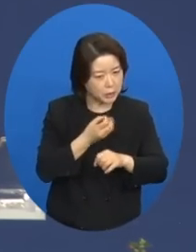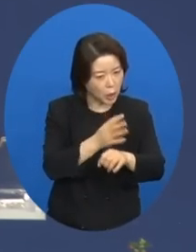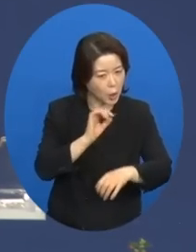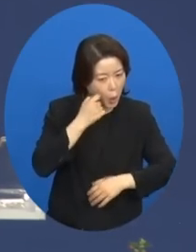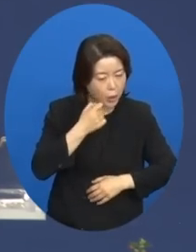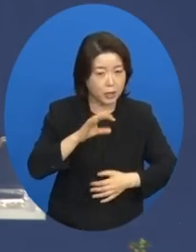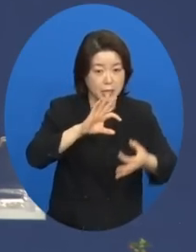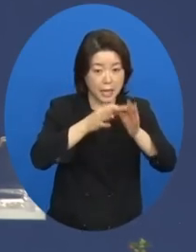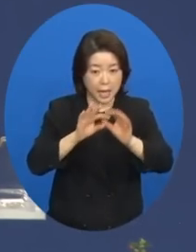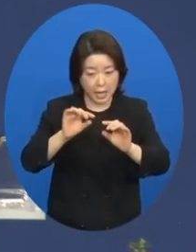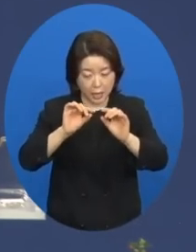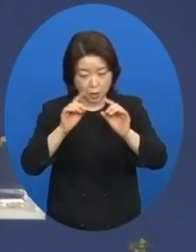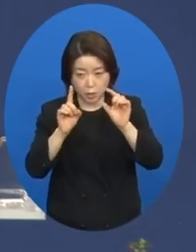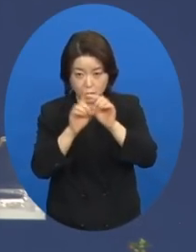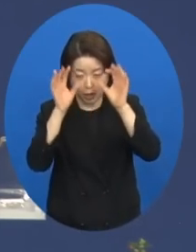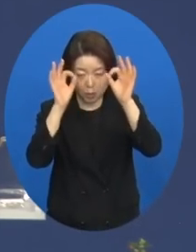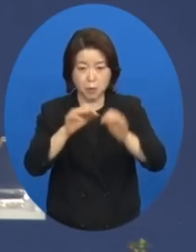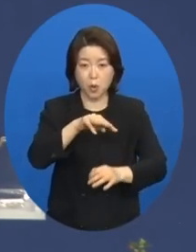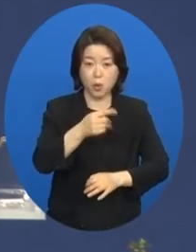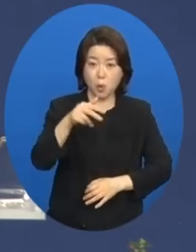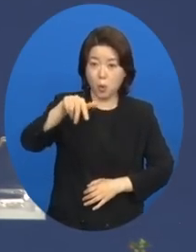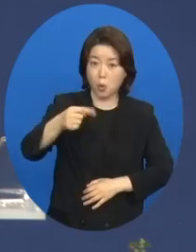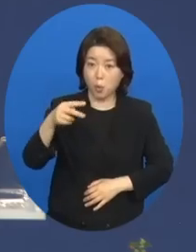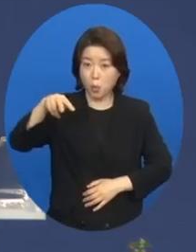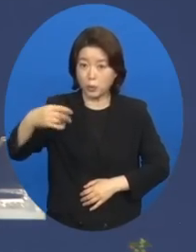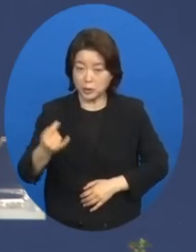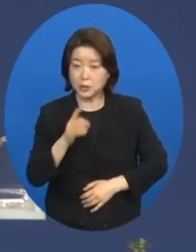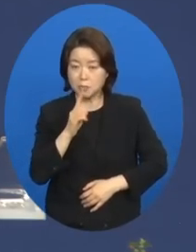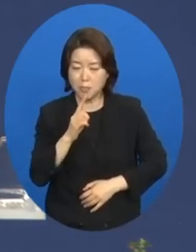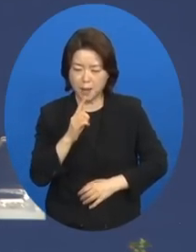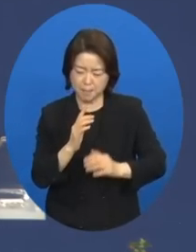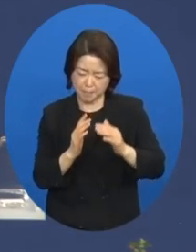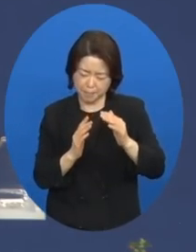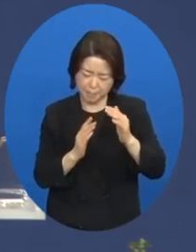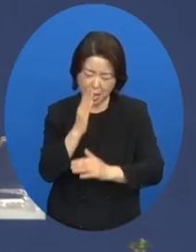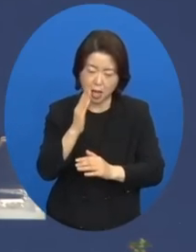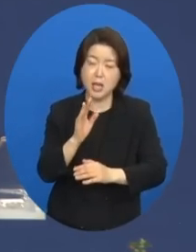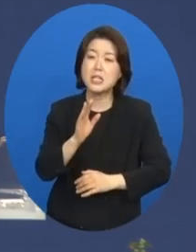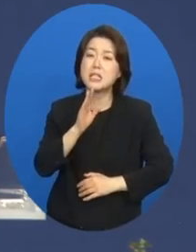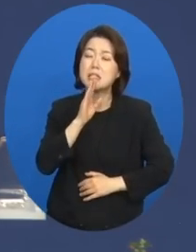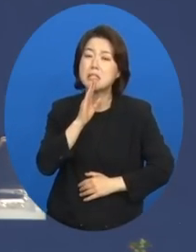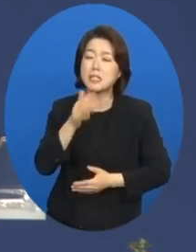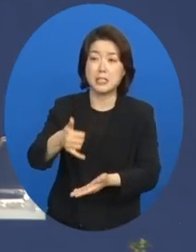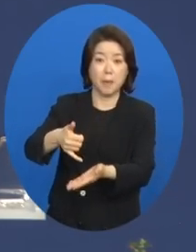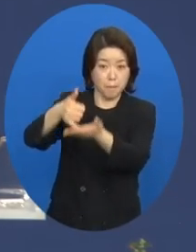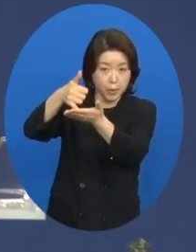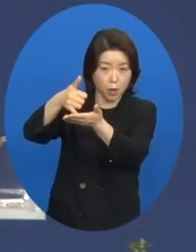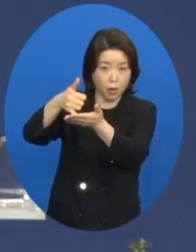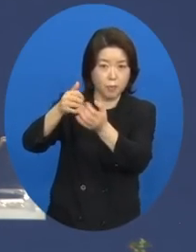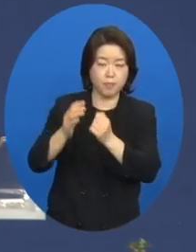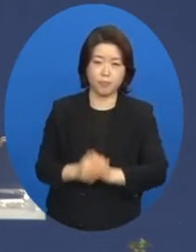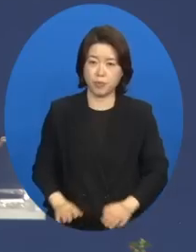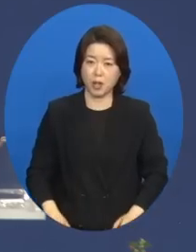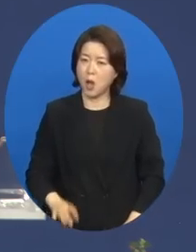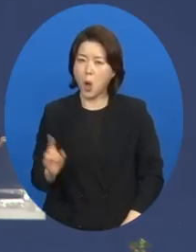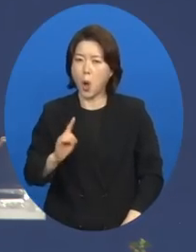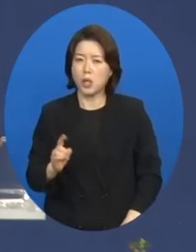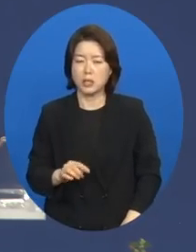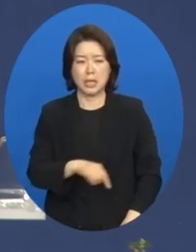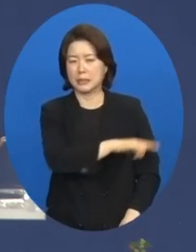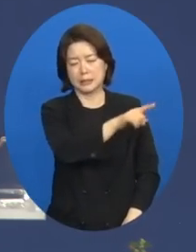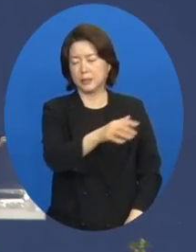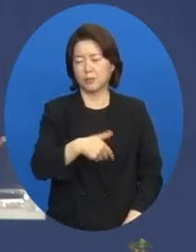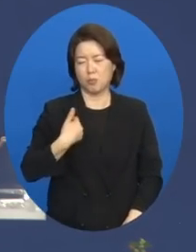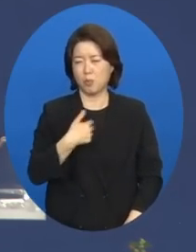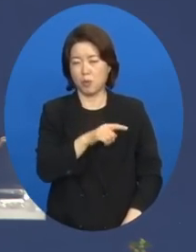헬라 원문에 보면 그 로고스라는 말은 바로 초월적인 어떤 실체 인격인데 높은 그들은 잘